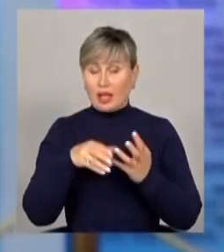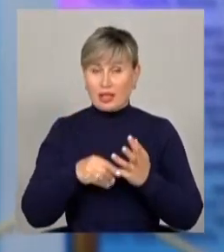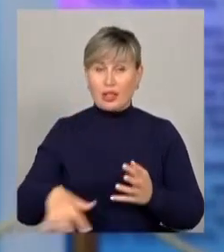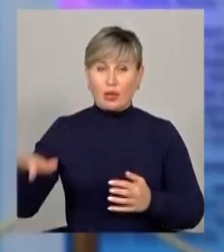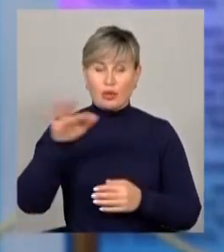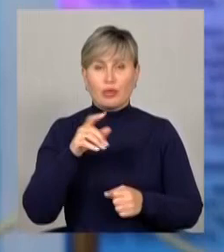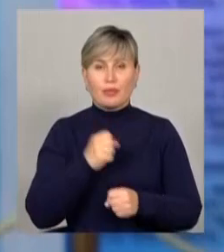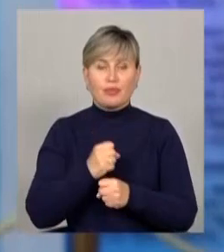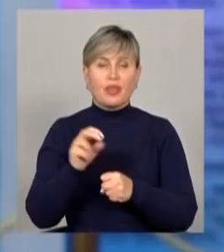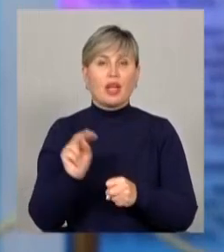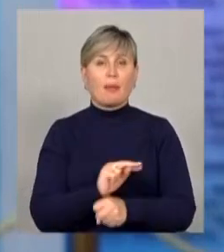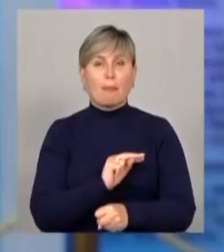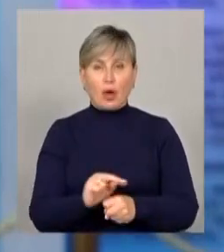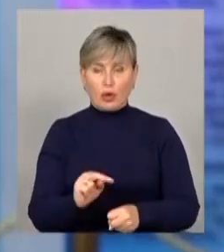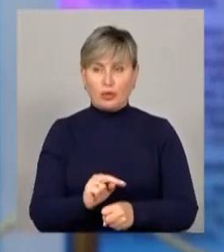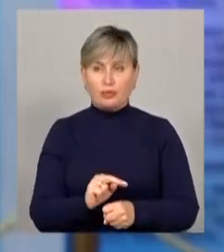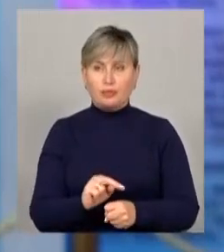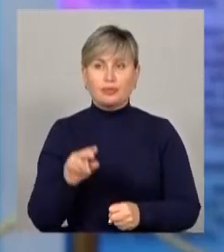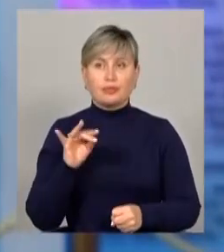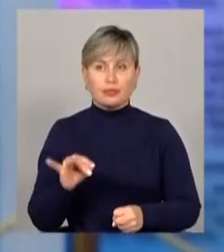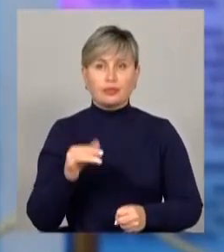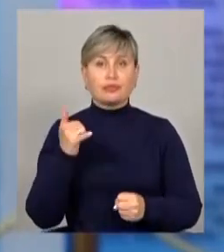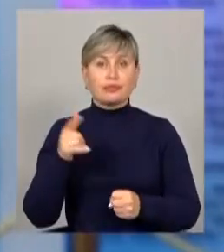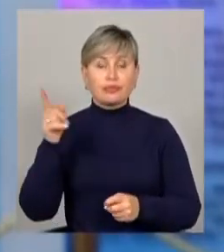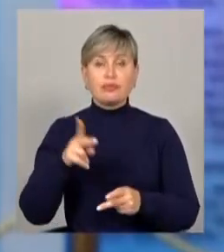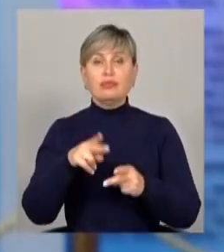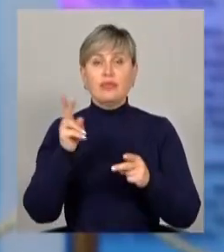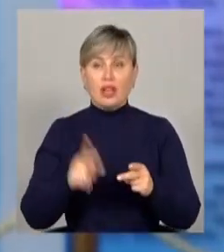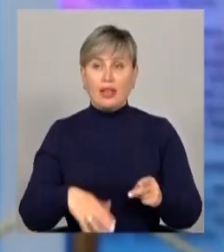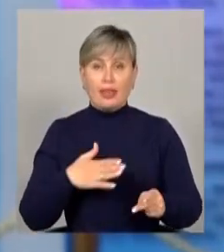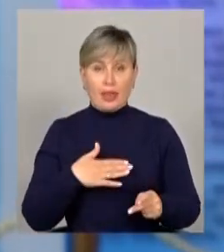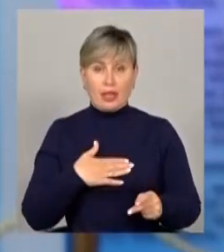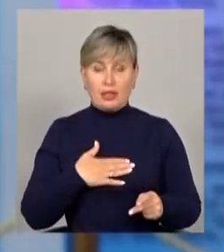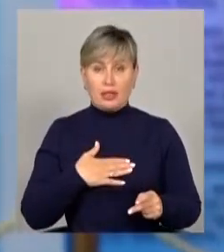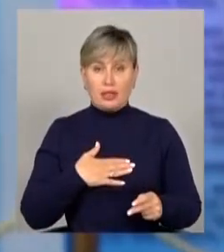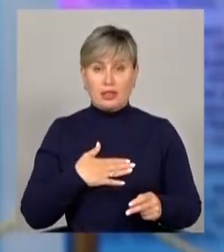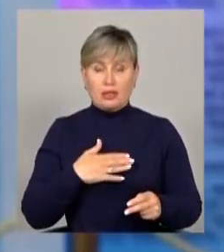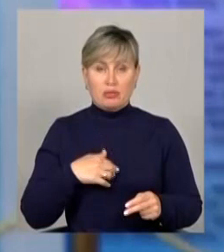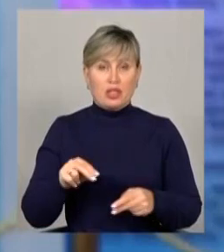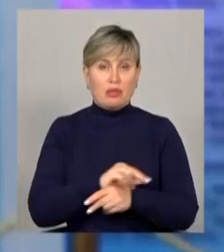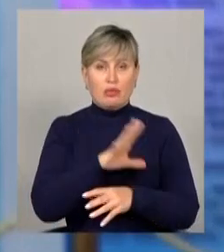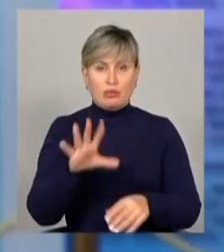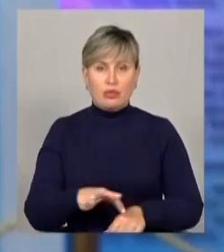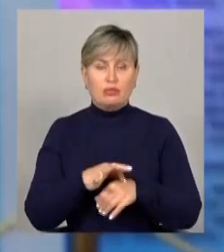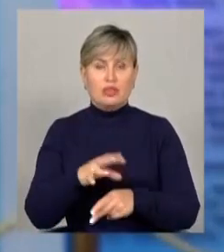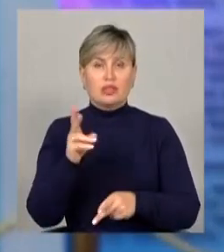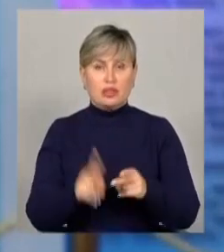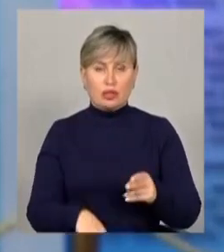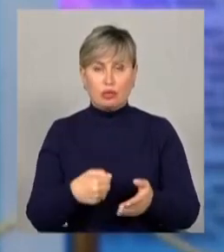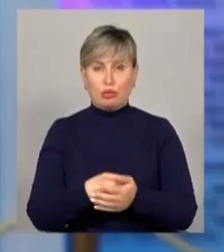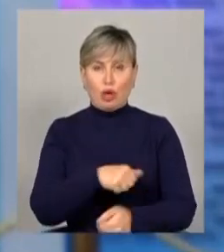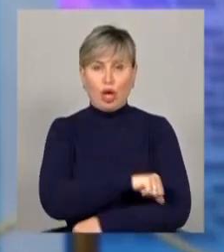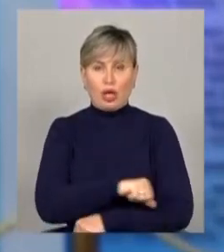производит ремонт они сейчас завершат наша сторона мы все ремонтную работу провели до границы